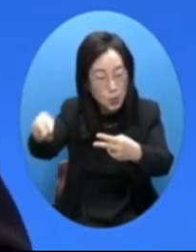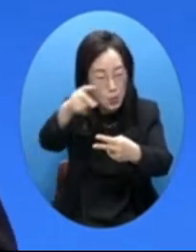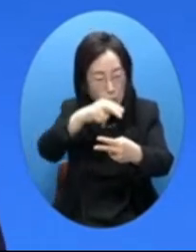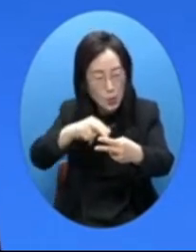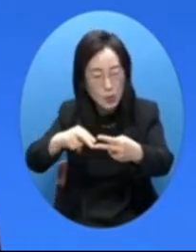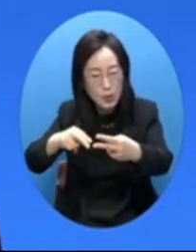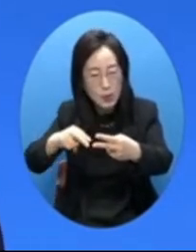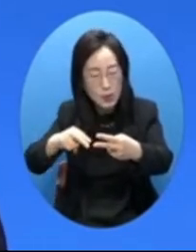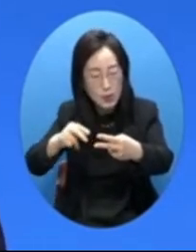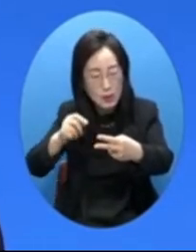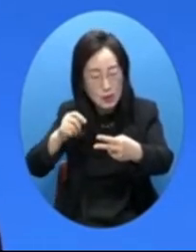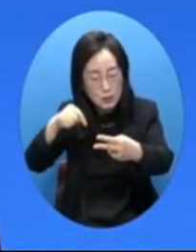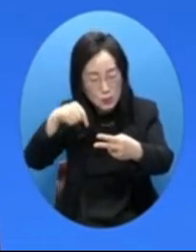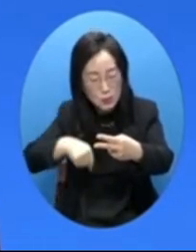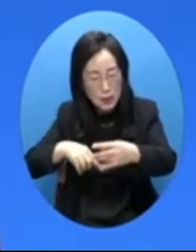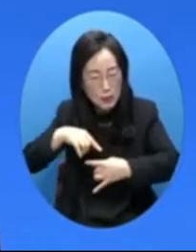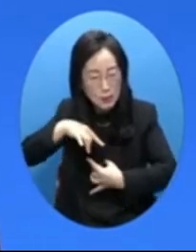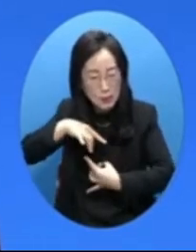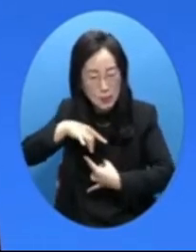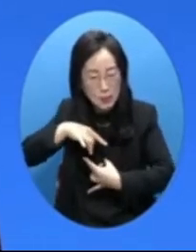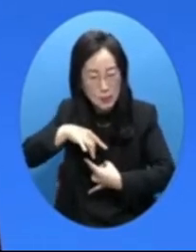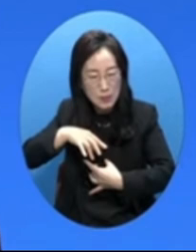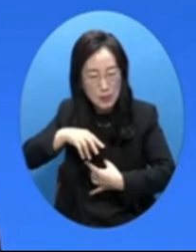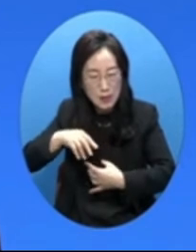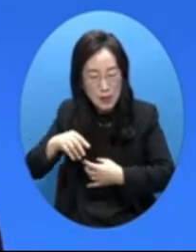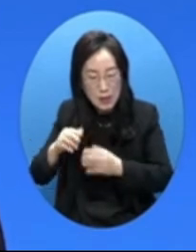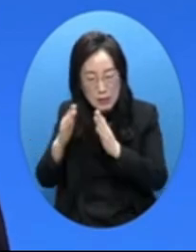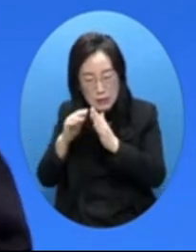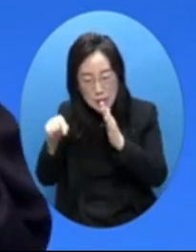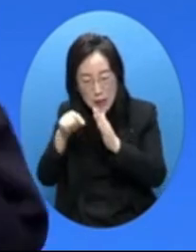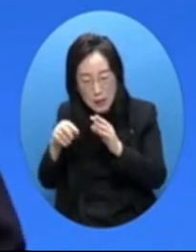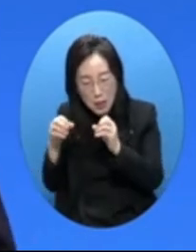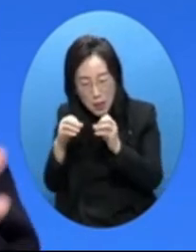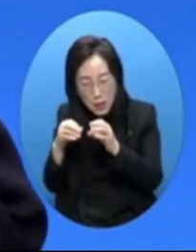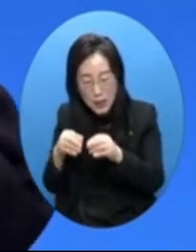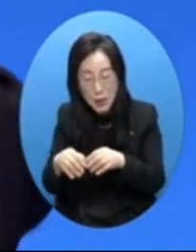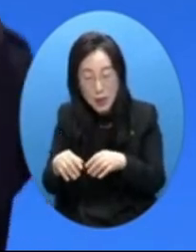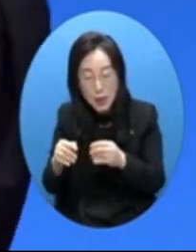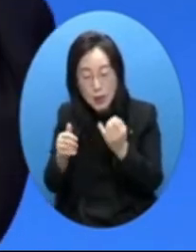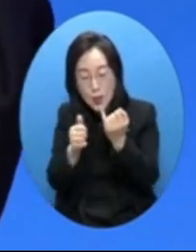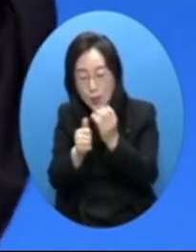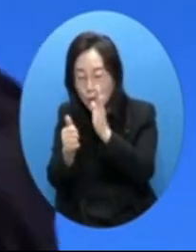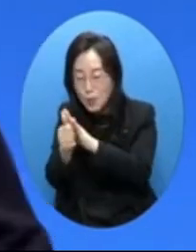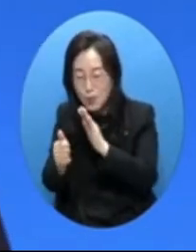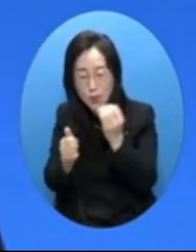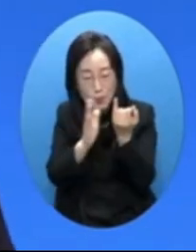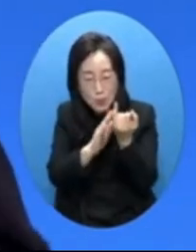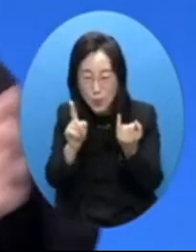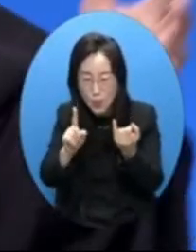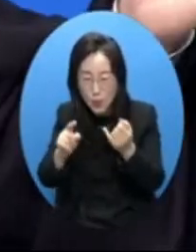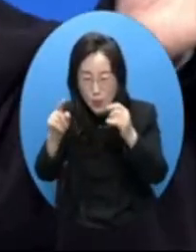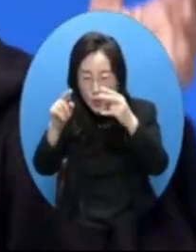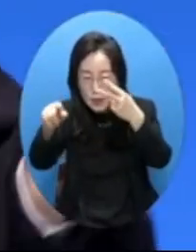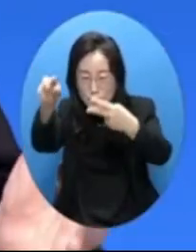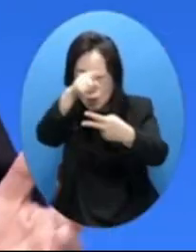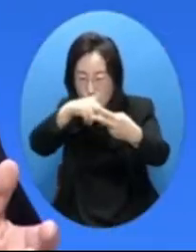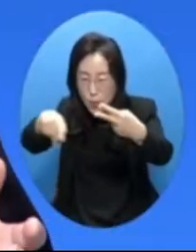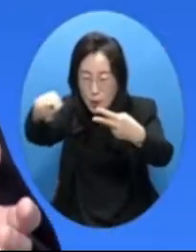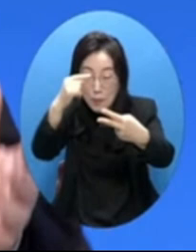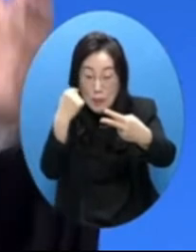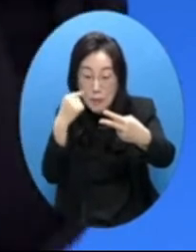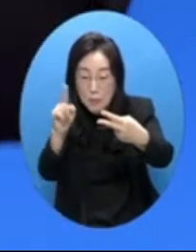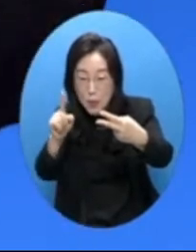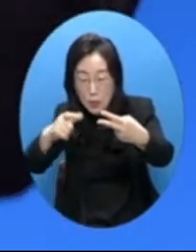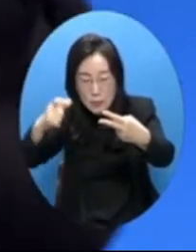내렸습니다 집에서 밤에 소곤소곤 걸었을 것입니다 여보 성을 돌아보니까 우리는이 성부로 뛸 수 없어 얼마나 경고한